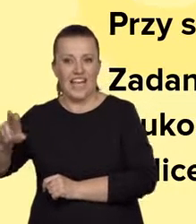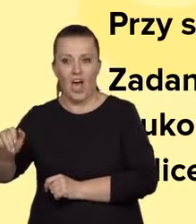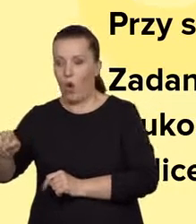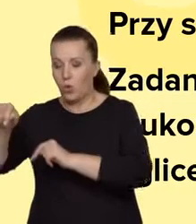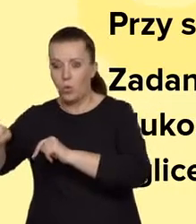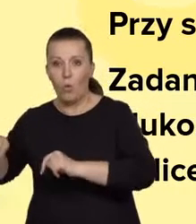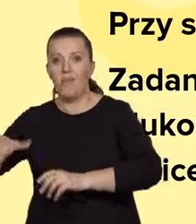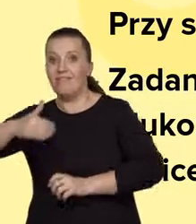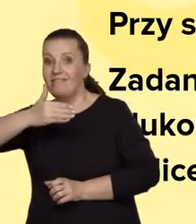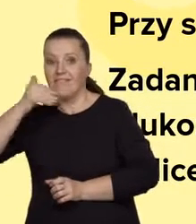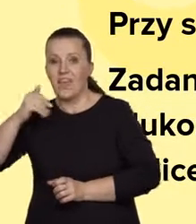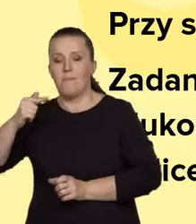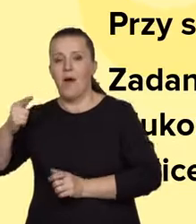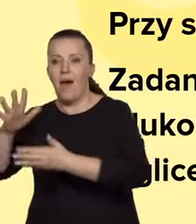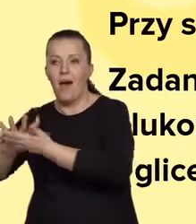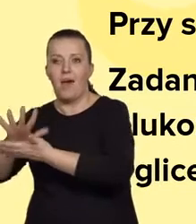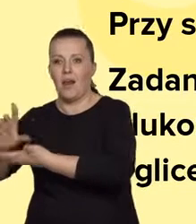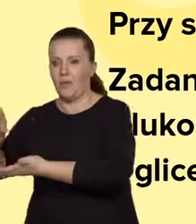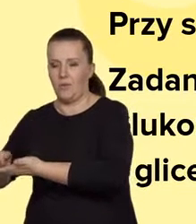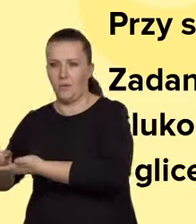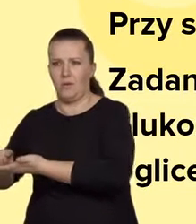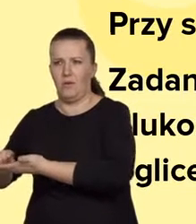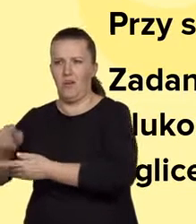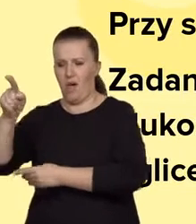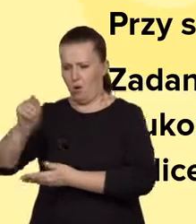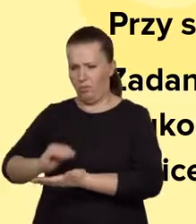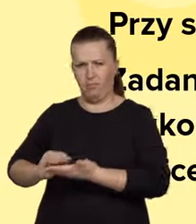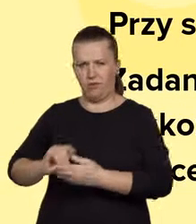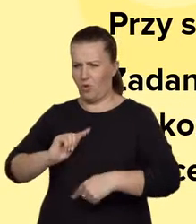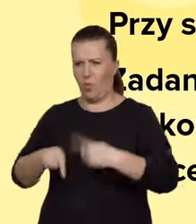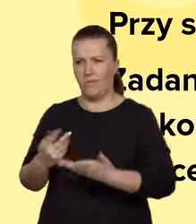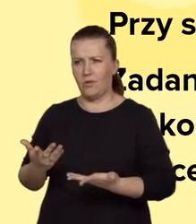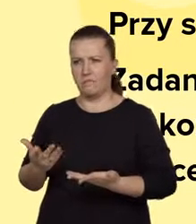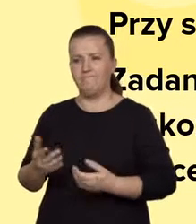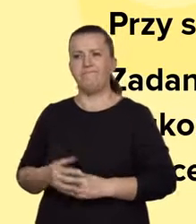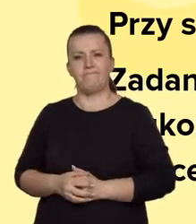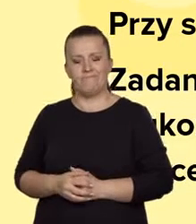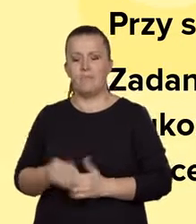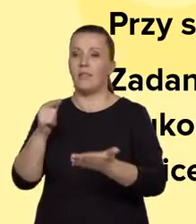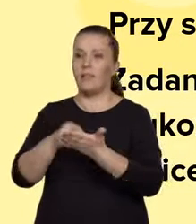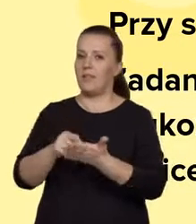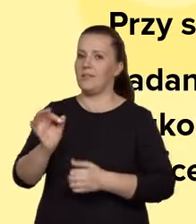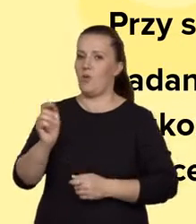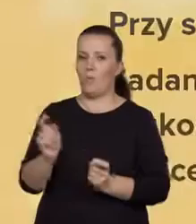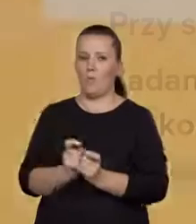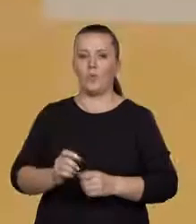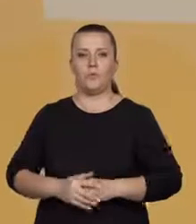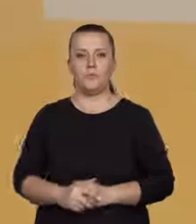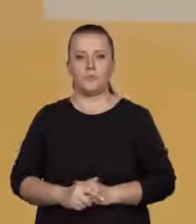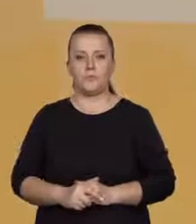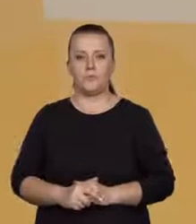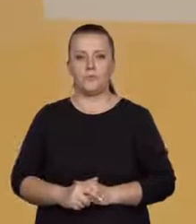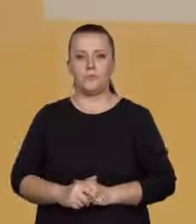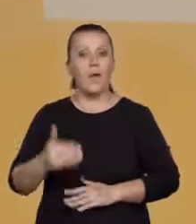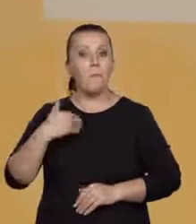redukujących, jak pisze zdający w zadaniu 40. Odpowiedź zdającego musiała zostać oceniona na 0 punktów. Mam